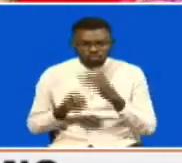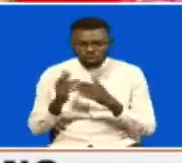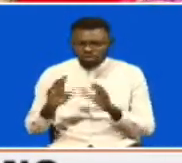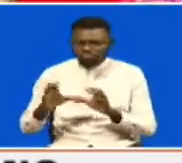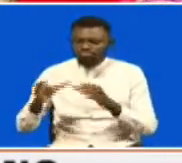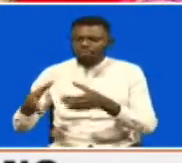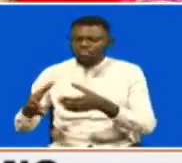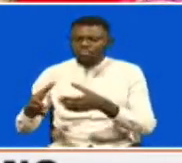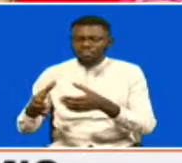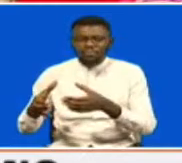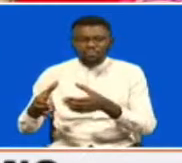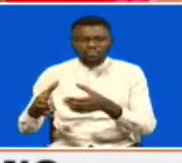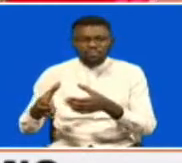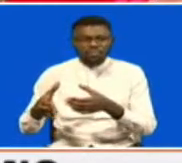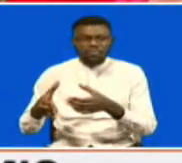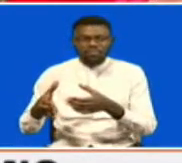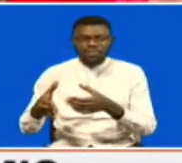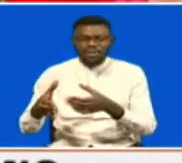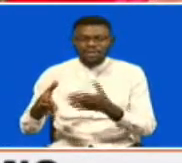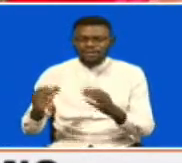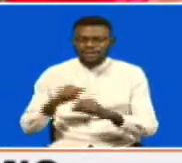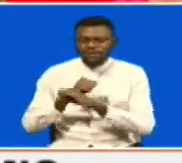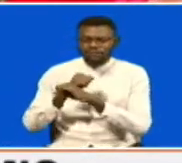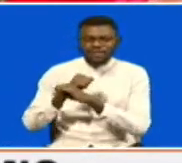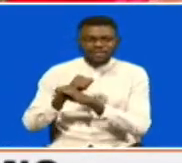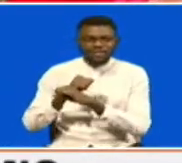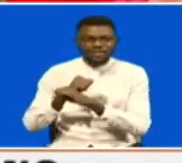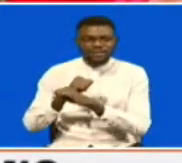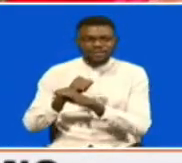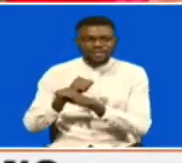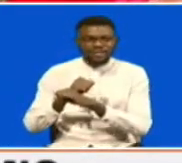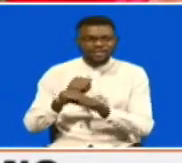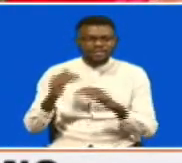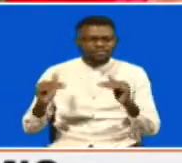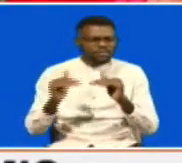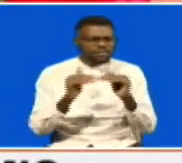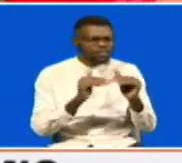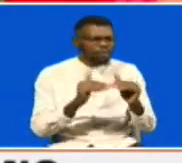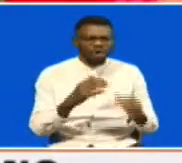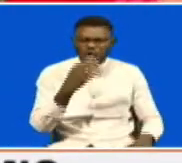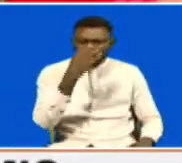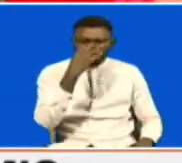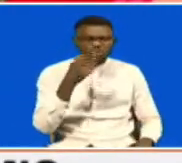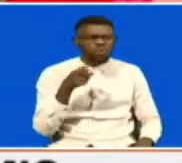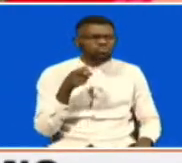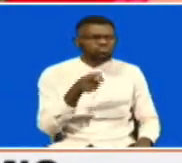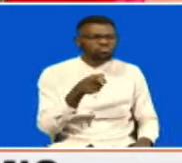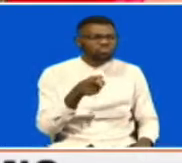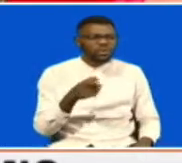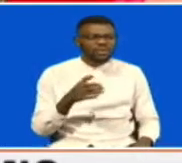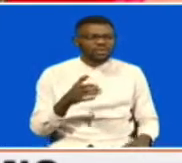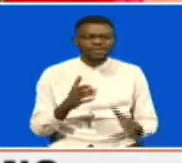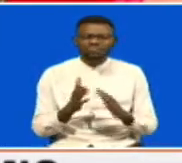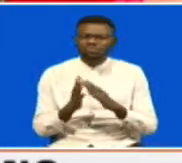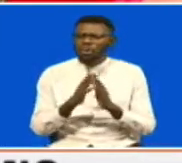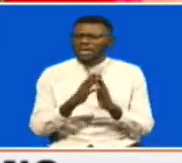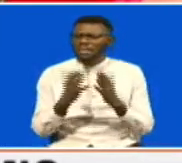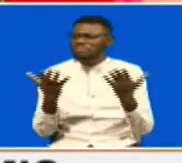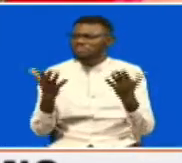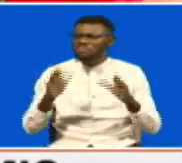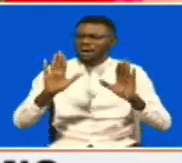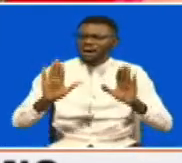for defense of democracy. Ruto has instead launched a massive propaganda